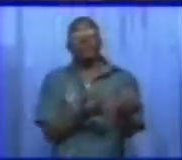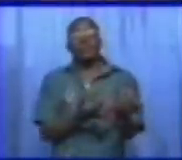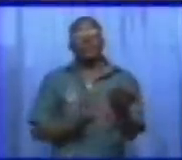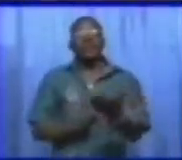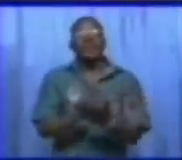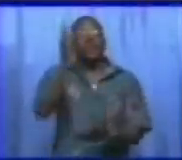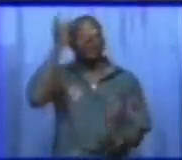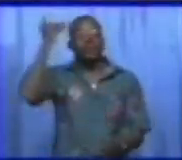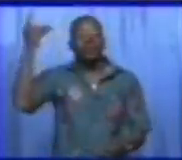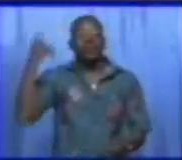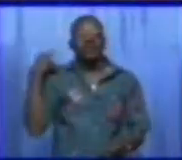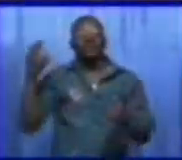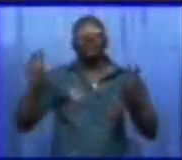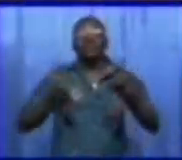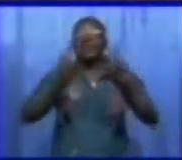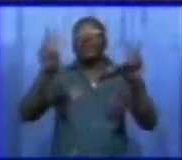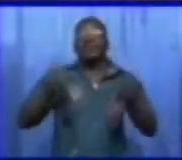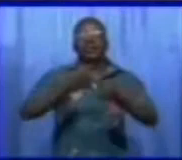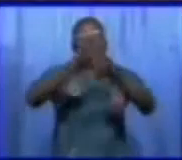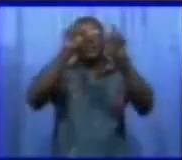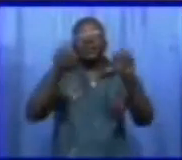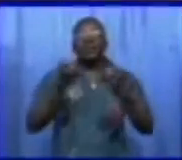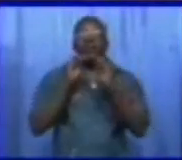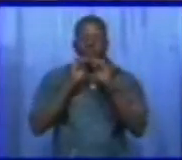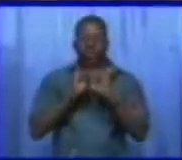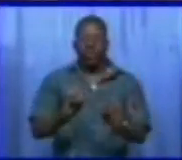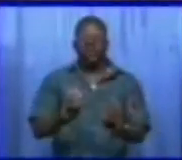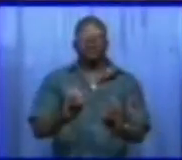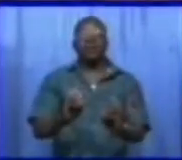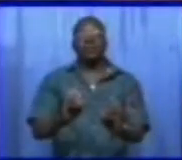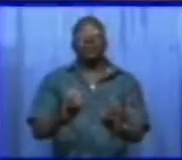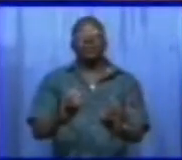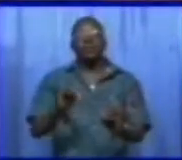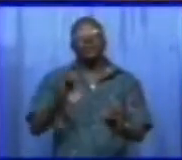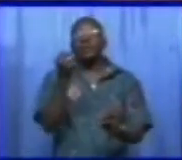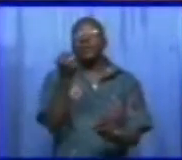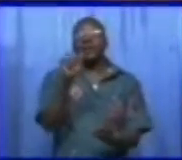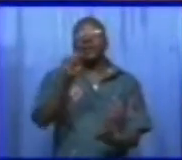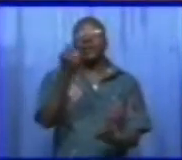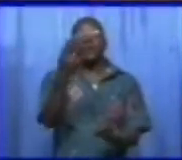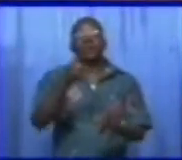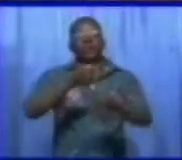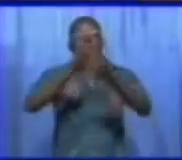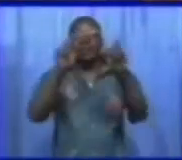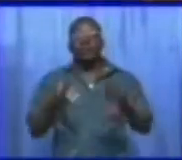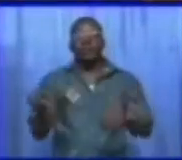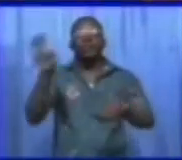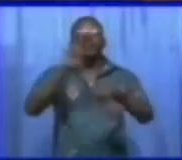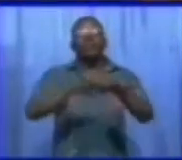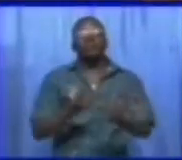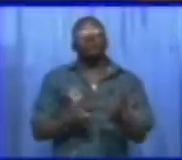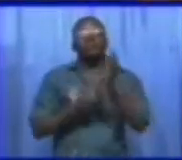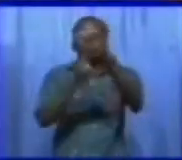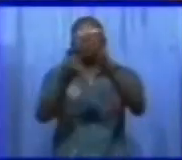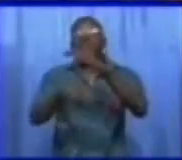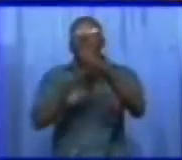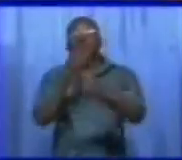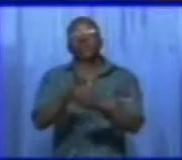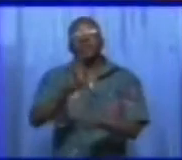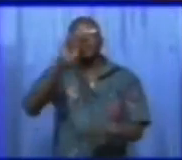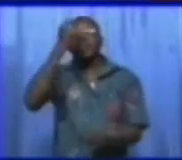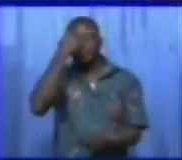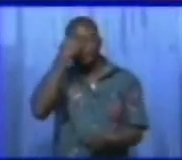les députés en ce vendredi de questions orales. Sur 14 questions posées par la représentation nationale au